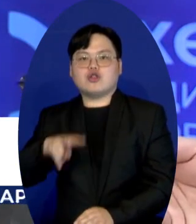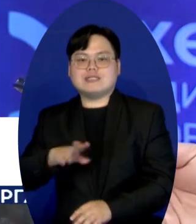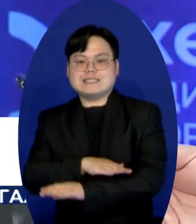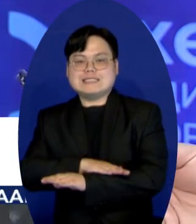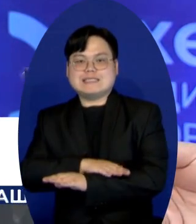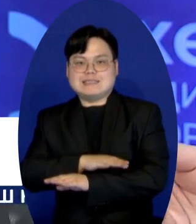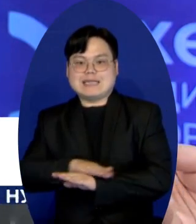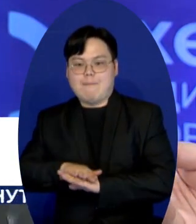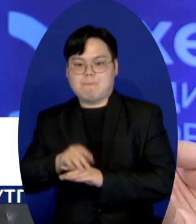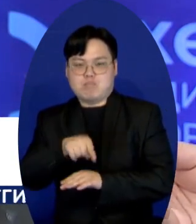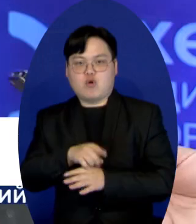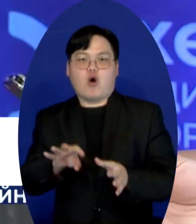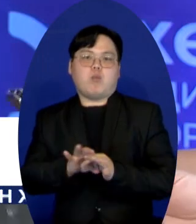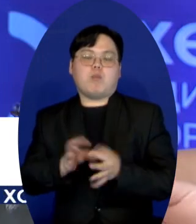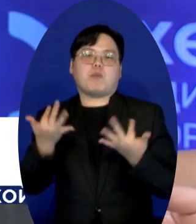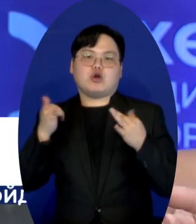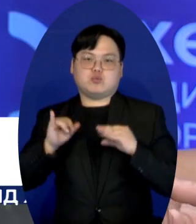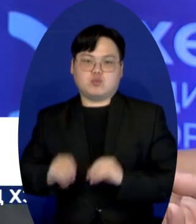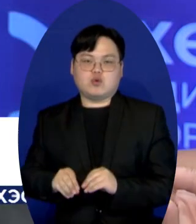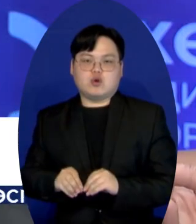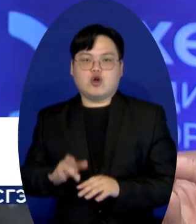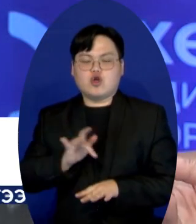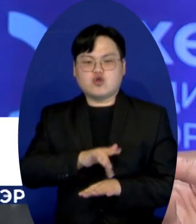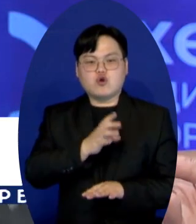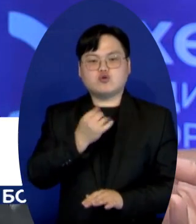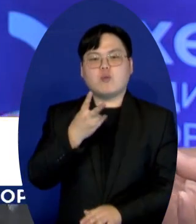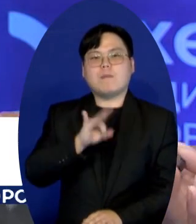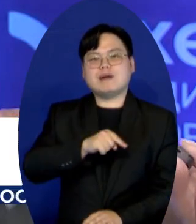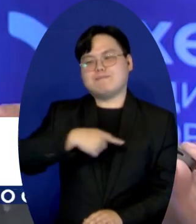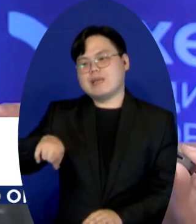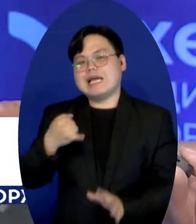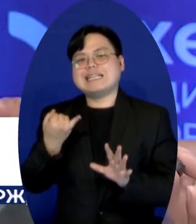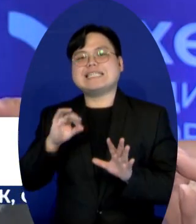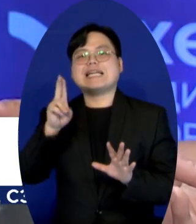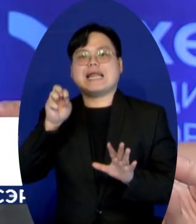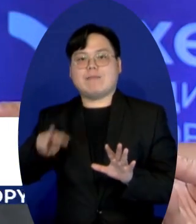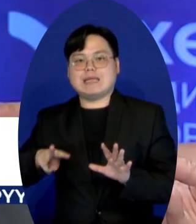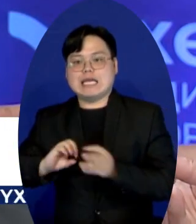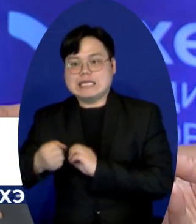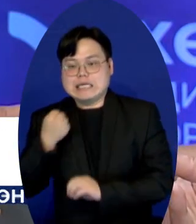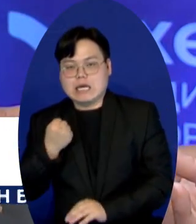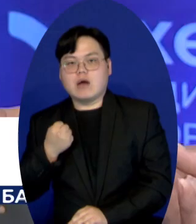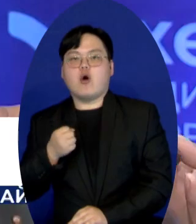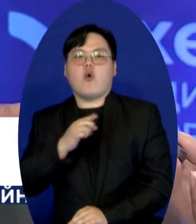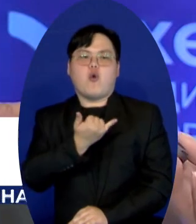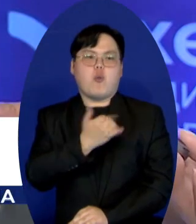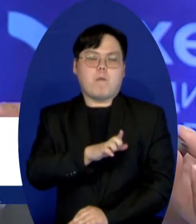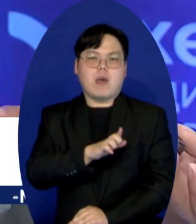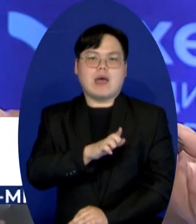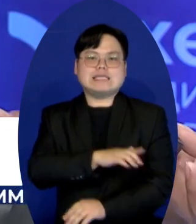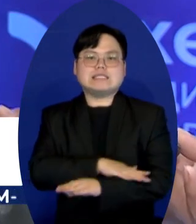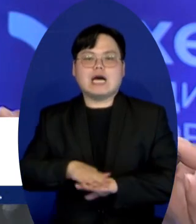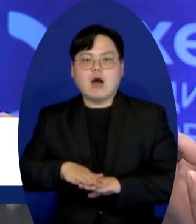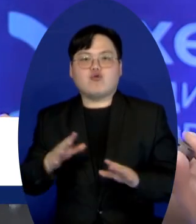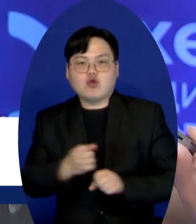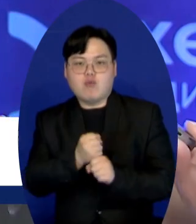та. Тэгээ одоо ялангуяа эндээс сүмбэр хүртэл 60 км замаа тавьчих юм бол Улаанбаатар руу явах замыг ч тавьчих юм байна. Тэгээ